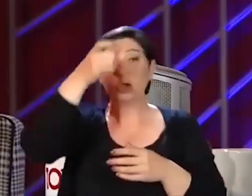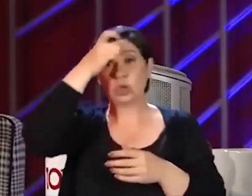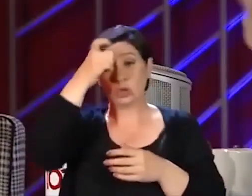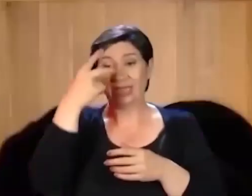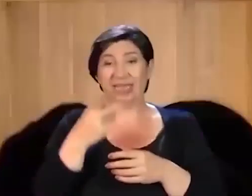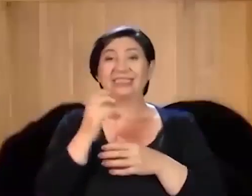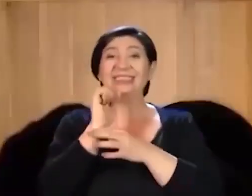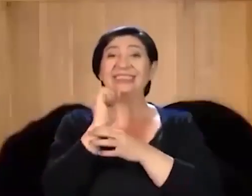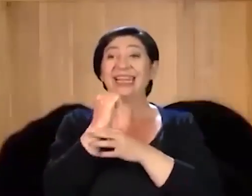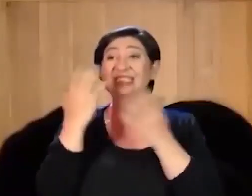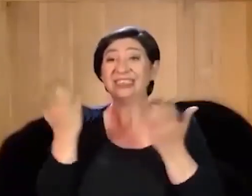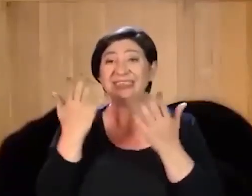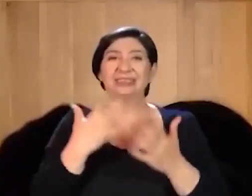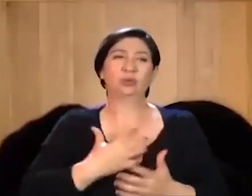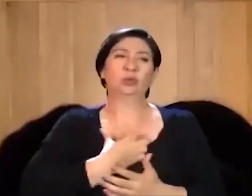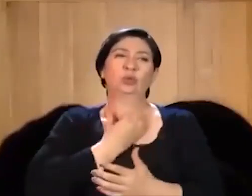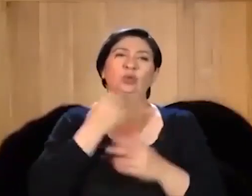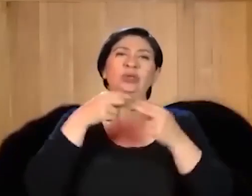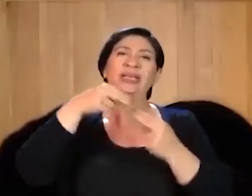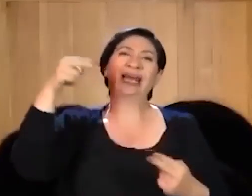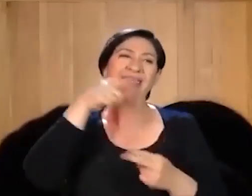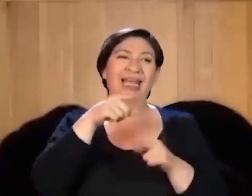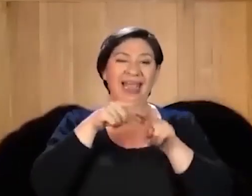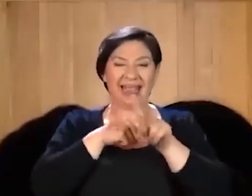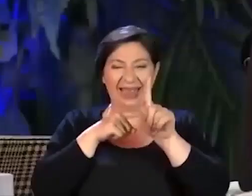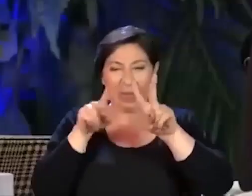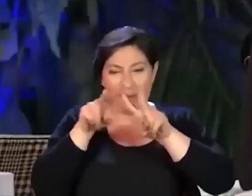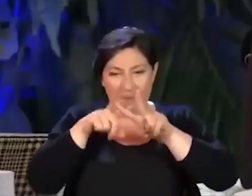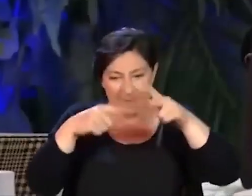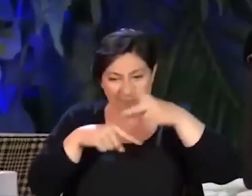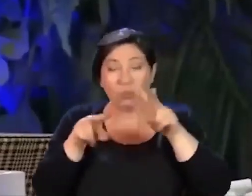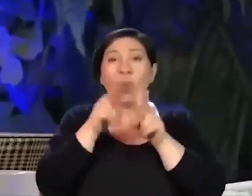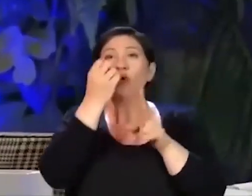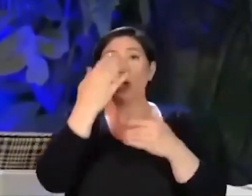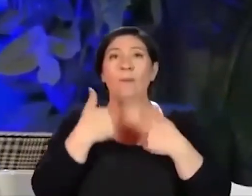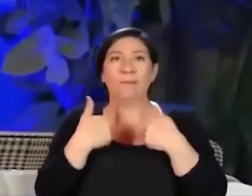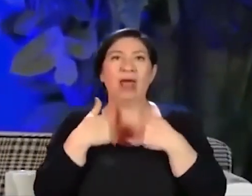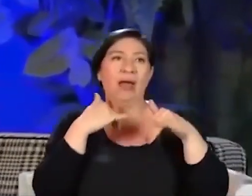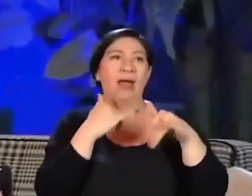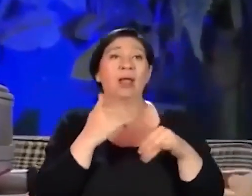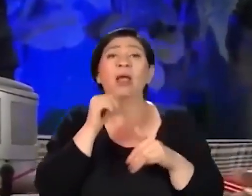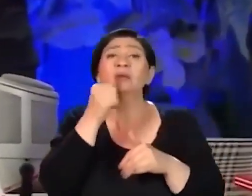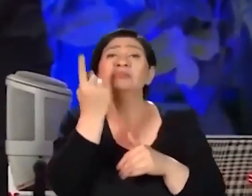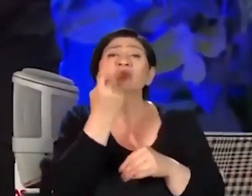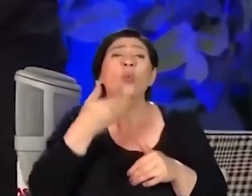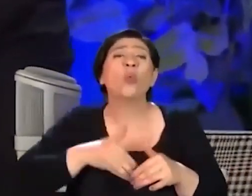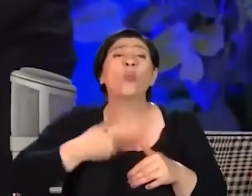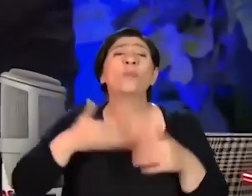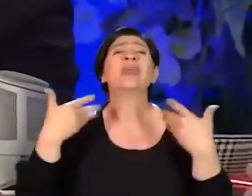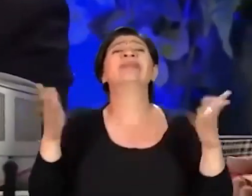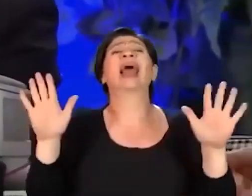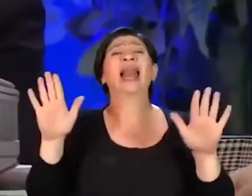Türkiye'nin sanatçısının trajik öyküsüdür. Yılmaz Morgül de onlardan biri. Ama ben ne diyorum? Hiçbir şey umurumda